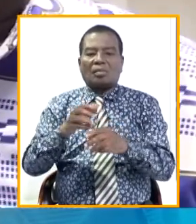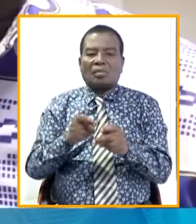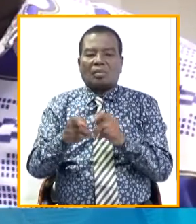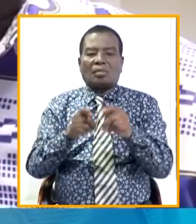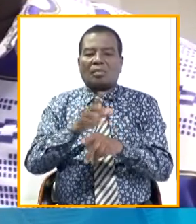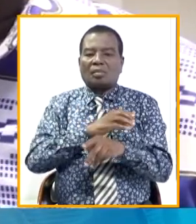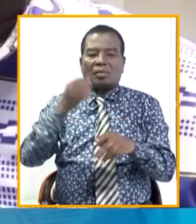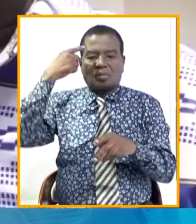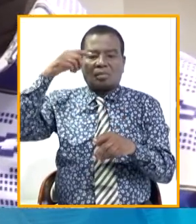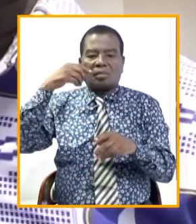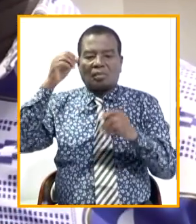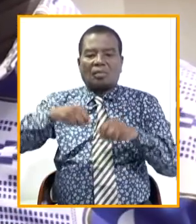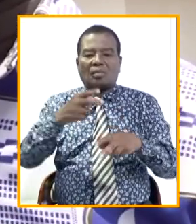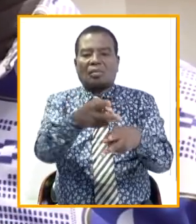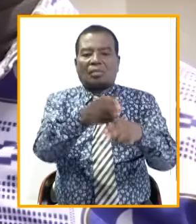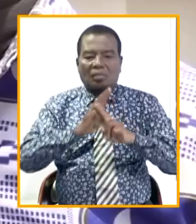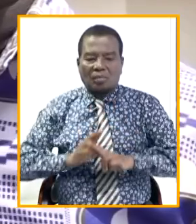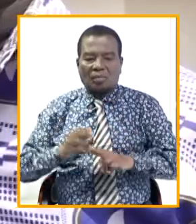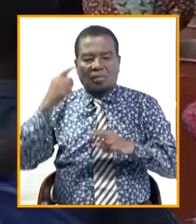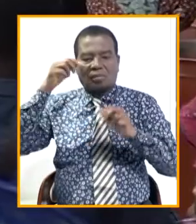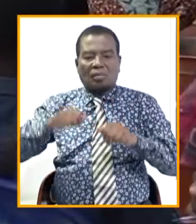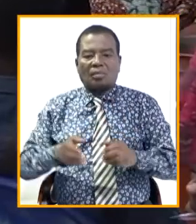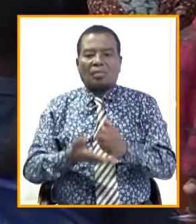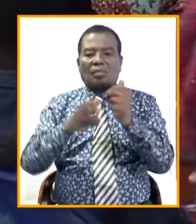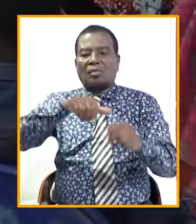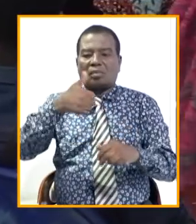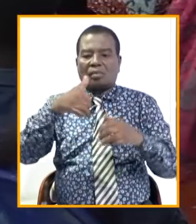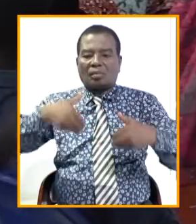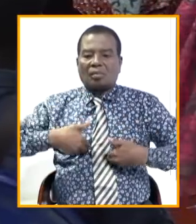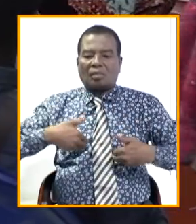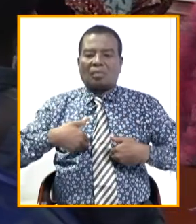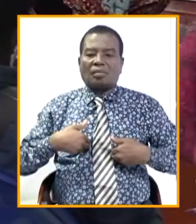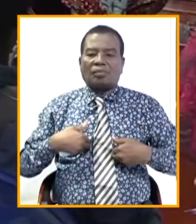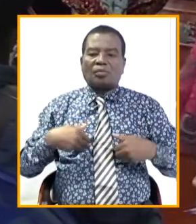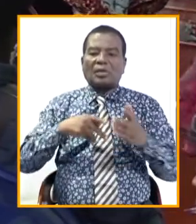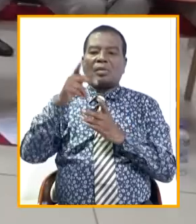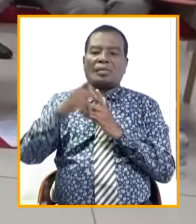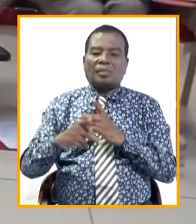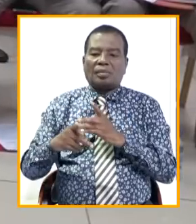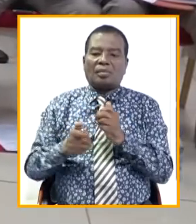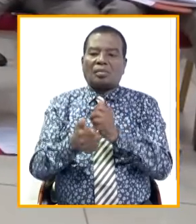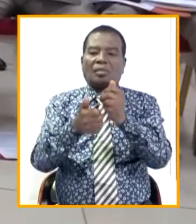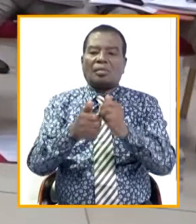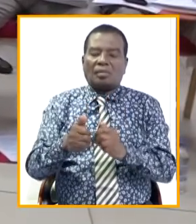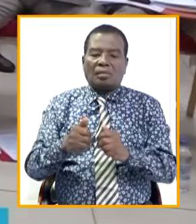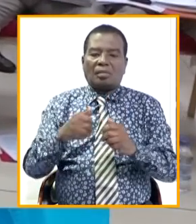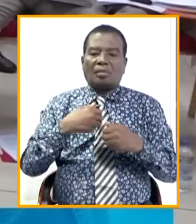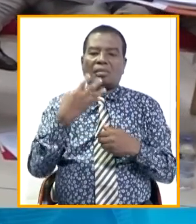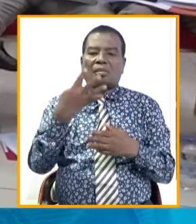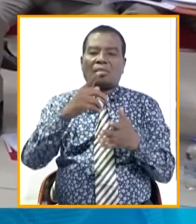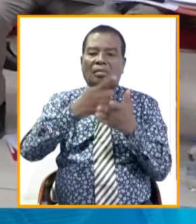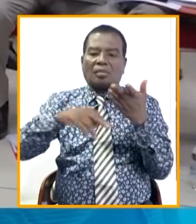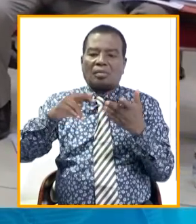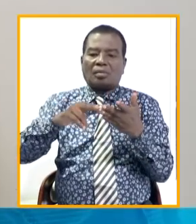bénéficiaires afin qu'on puisse rembourser pour pouvoir aider d'autres jeunes. Le programme d'accompagnement des micro et petites entreprises comprend 4